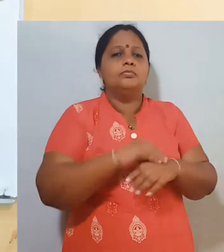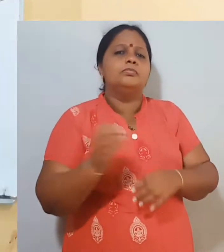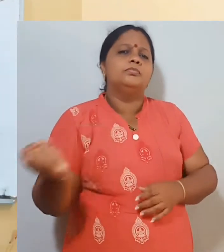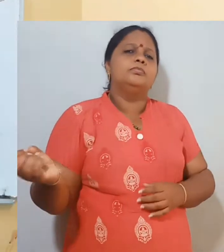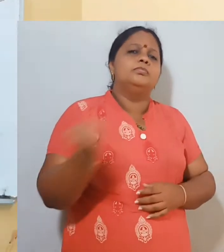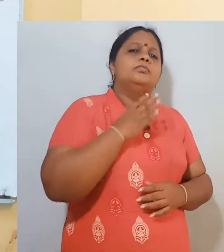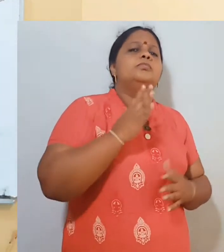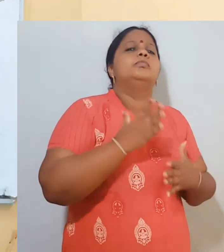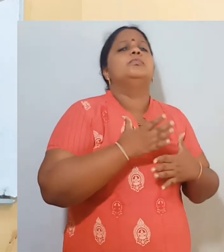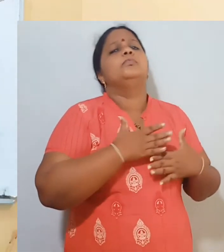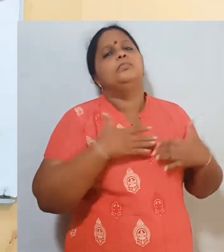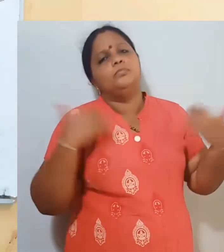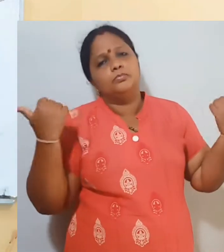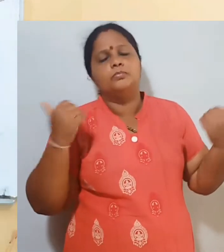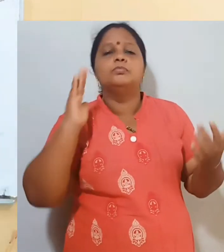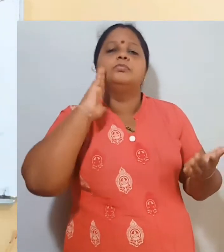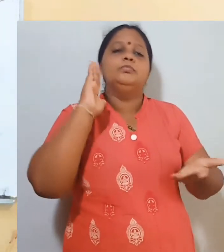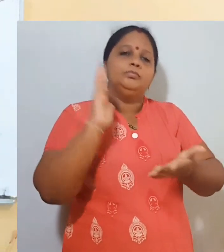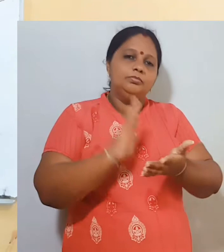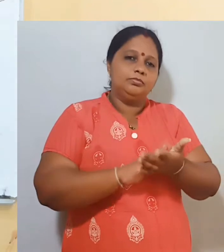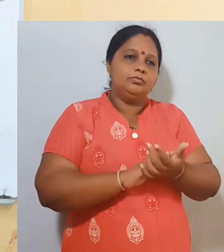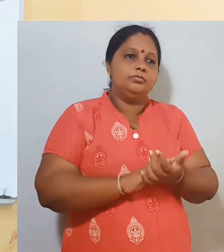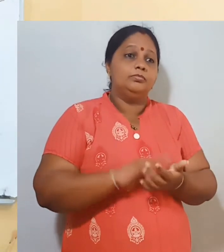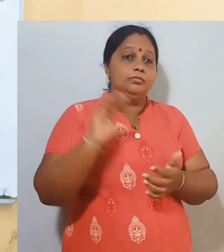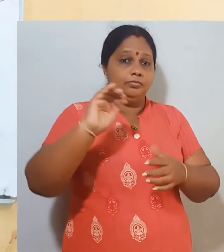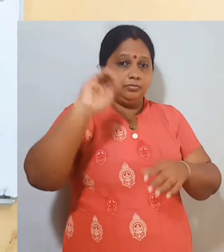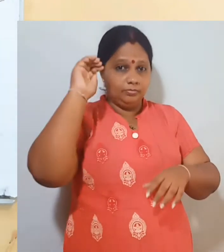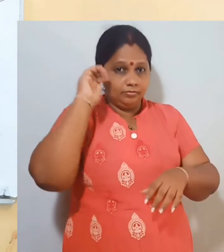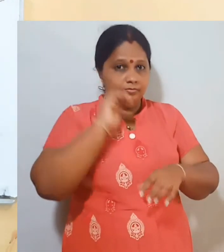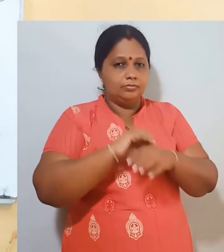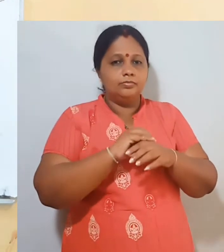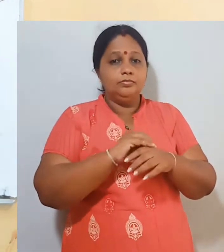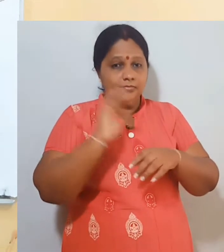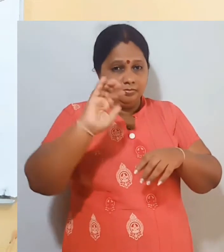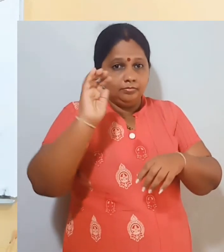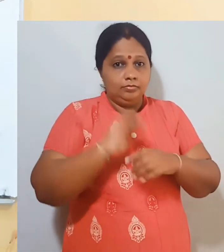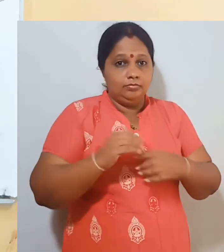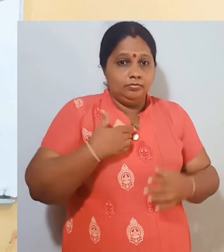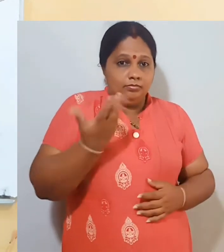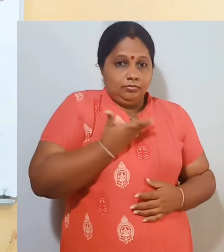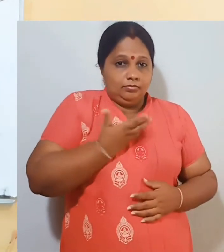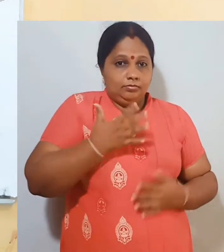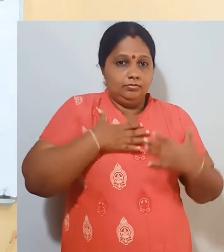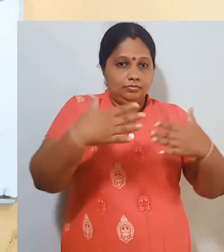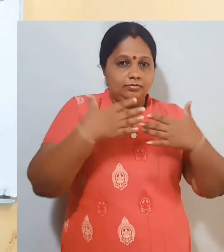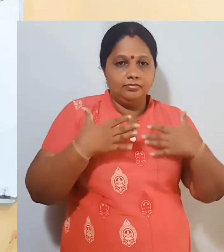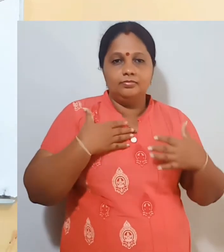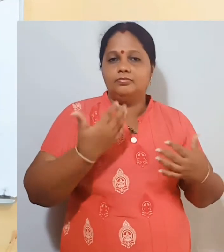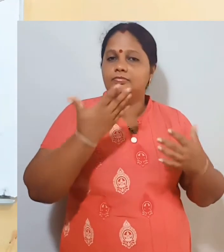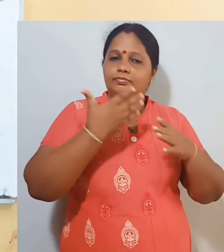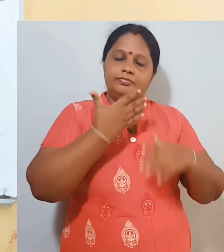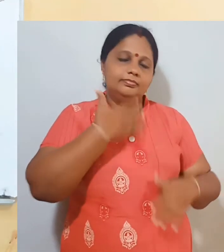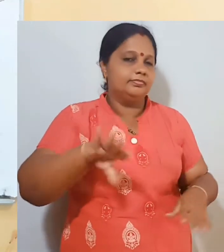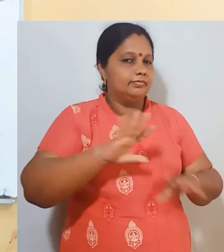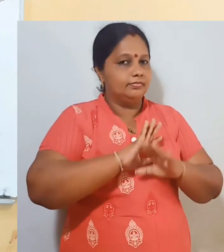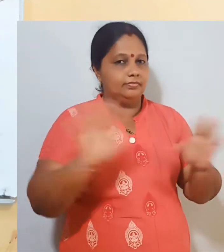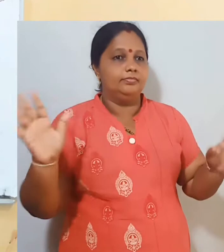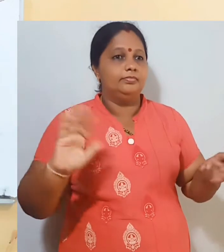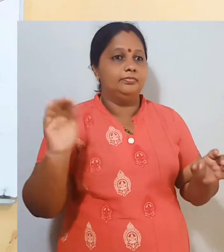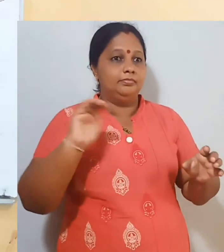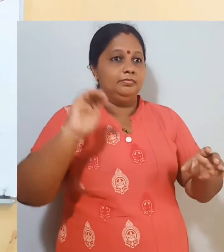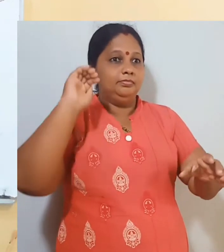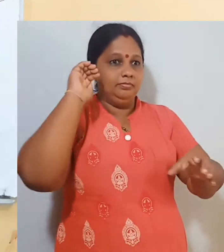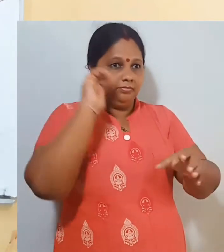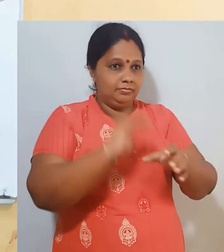போனால் சரியான வைத்தியம் இருக்கு. அப்ப பாம்பு கடியை பற்றி பயப்பட தேவையில்லை. ஆனா பாம்பு கடிச்சால்கிட்ட போய்